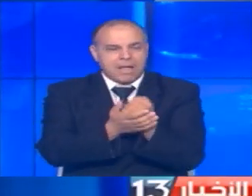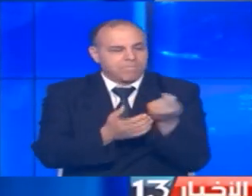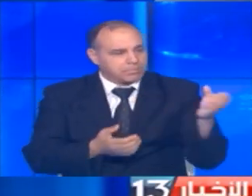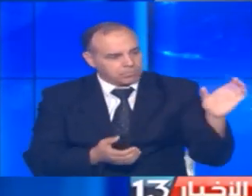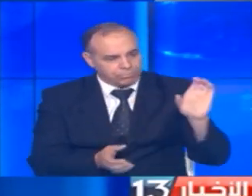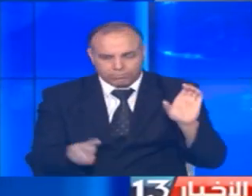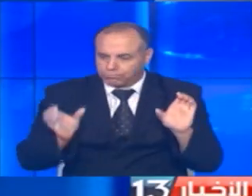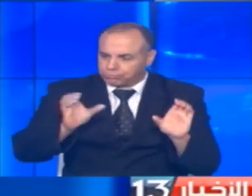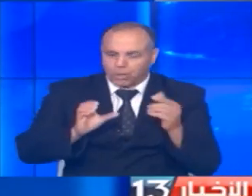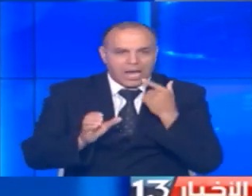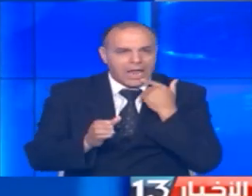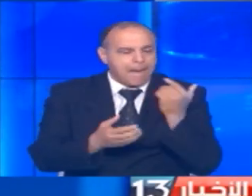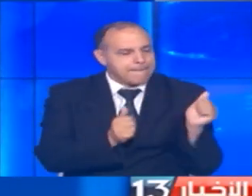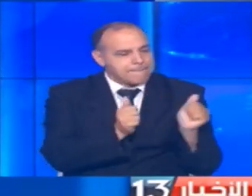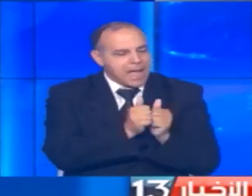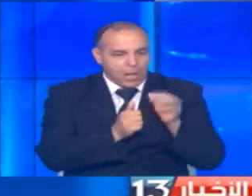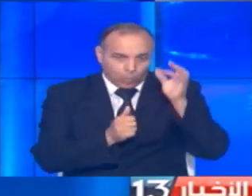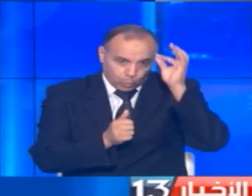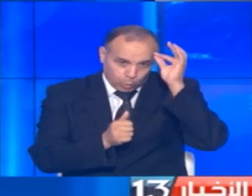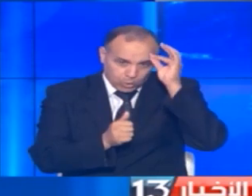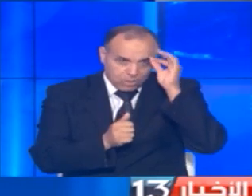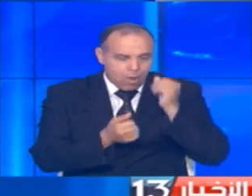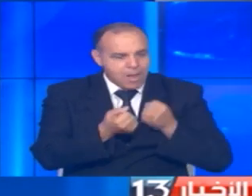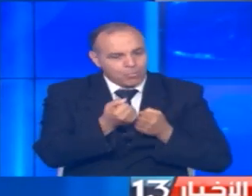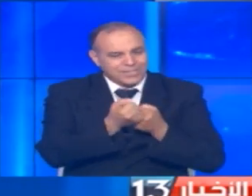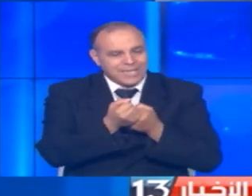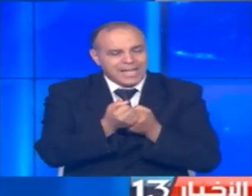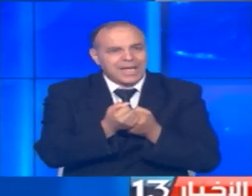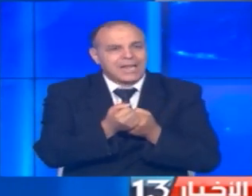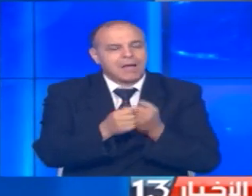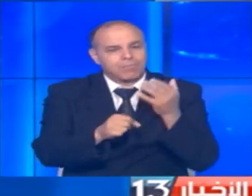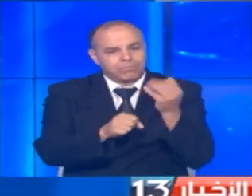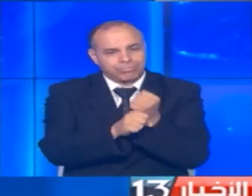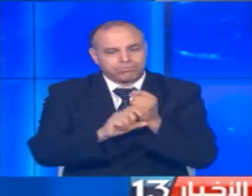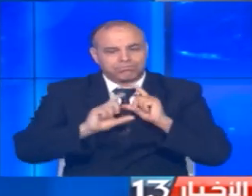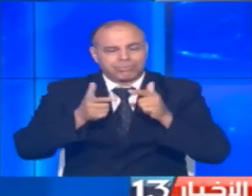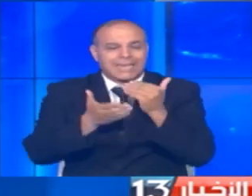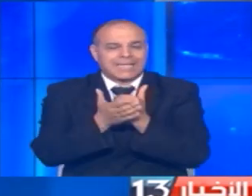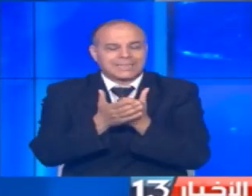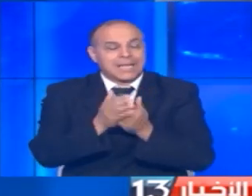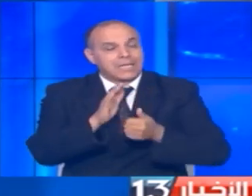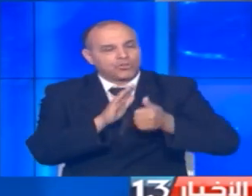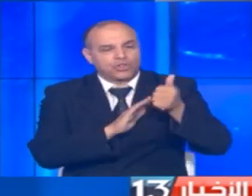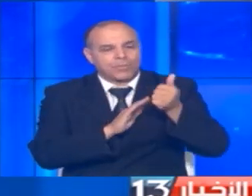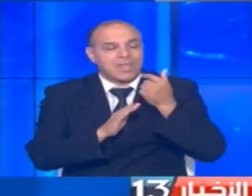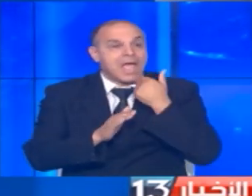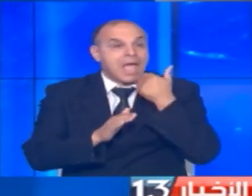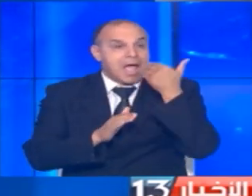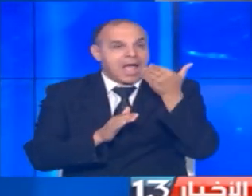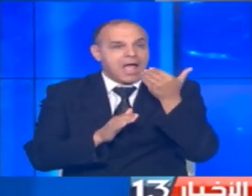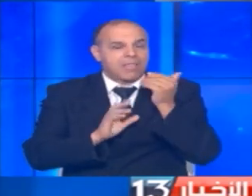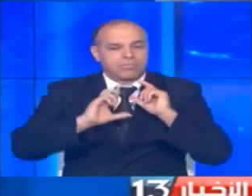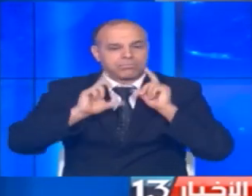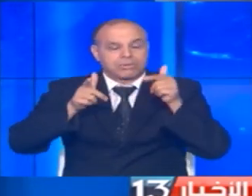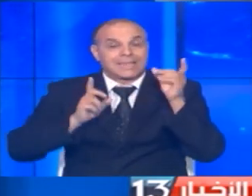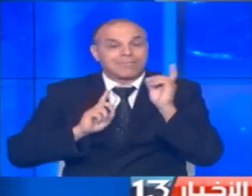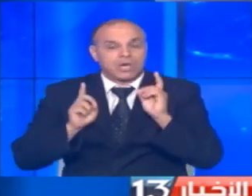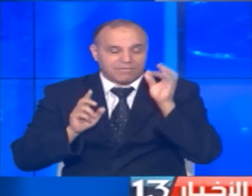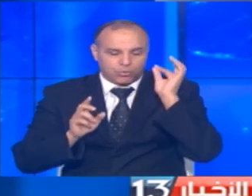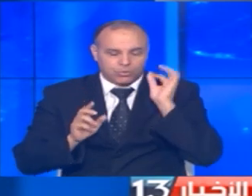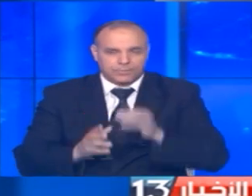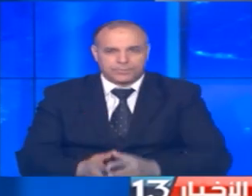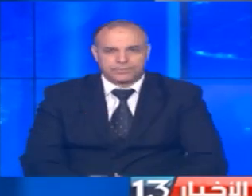تمويلها، إضافة إلى مرافقة تونس ومساعدتها على تحقيق انتقال اقتصادي ناجح على غرار الانتقال